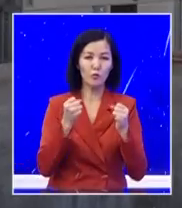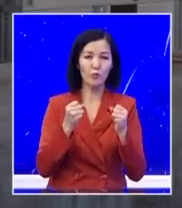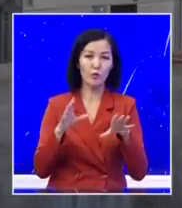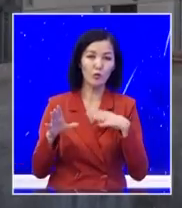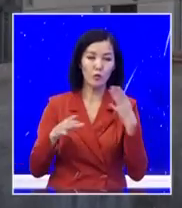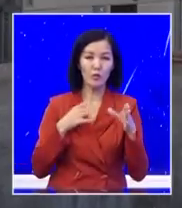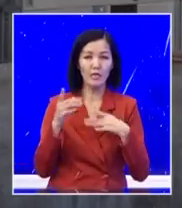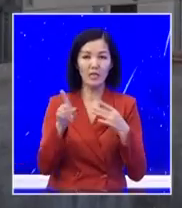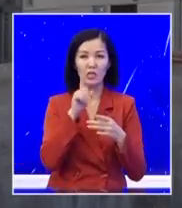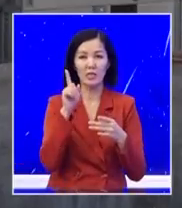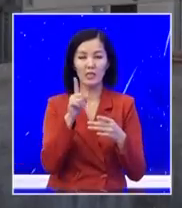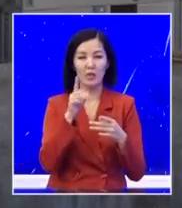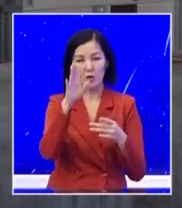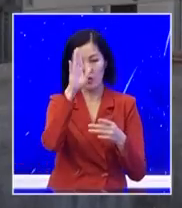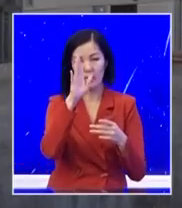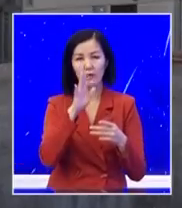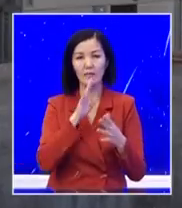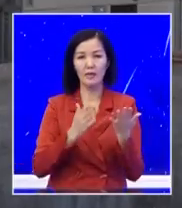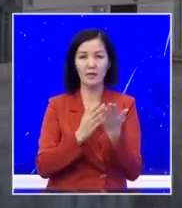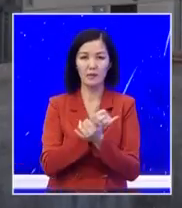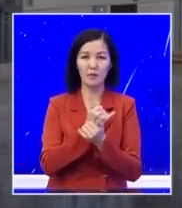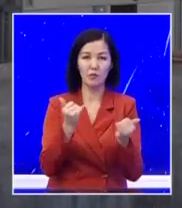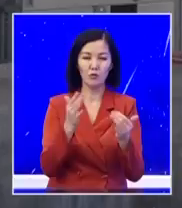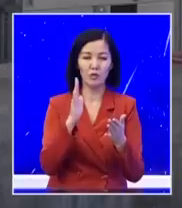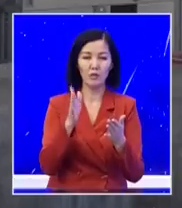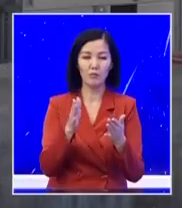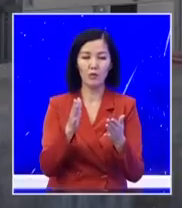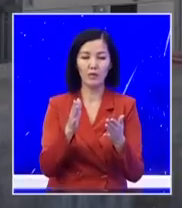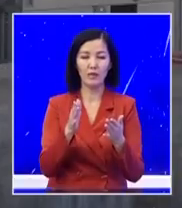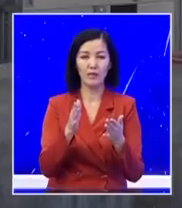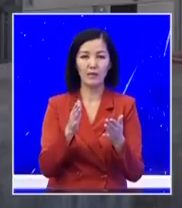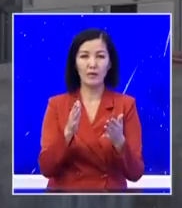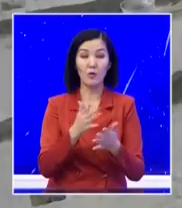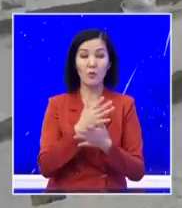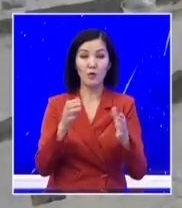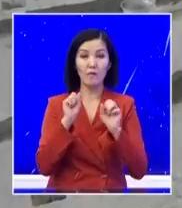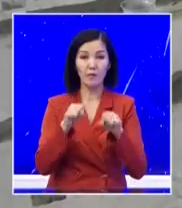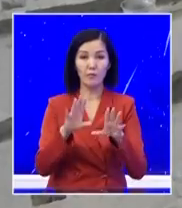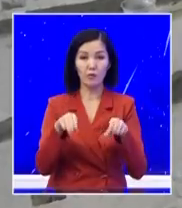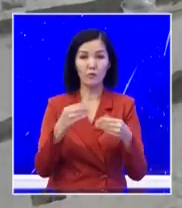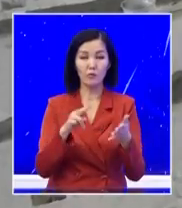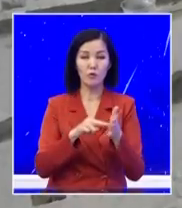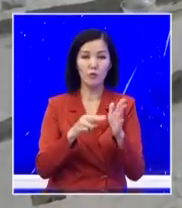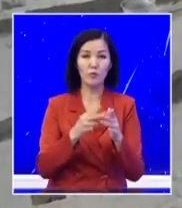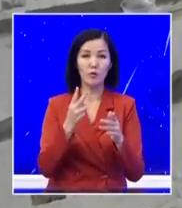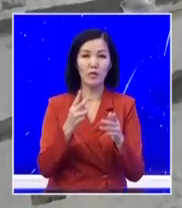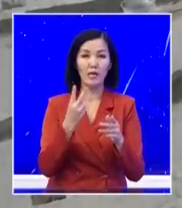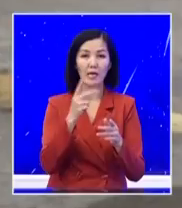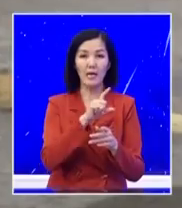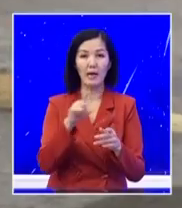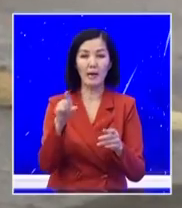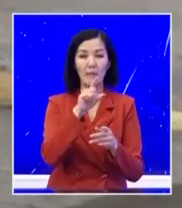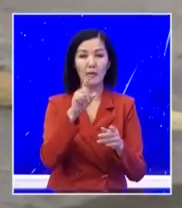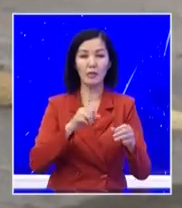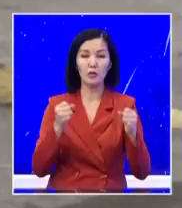айналысатын жасөспірім ұлдар қыздарымызға болашақ жастардың бәріне осы үлкен мүмкіндік. Жоспар бойынша екі қабатты спорттық